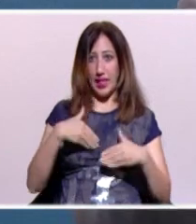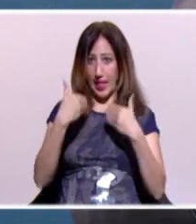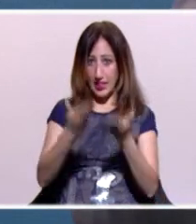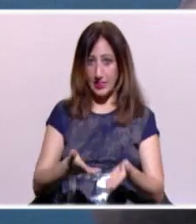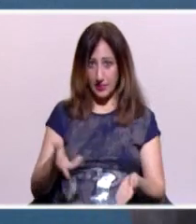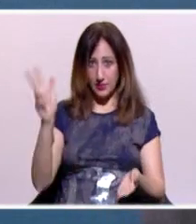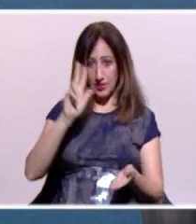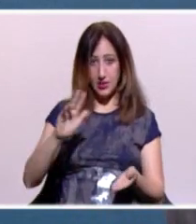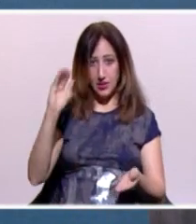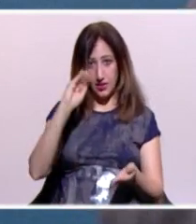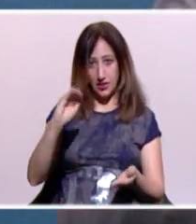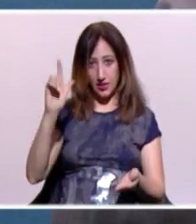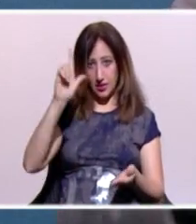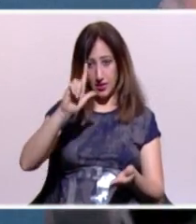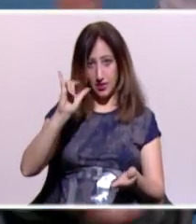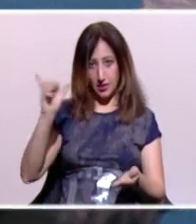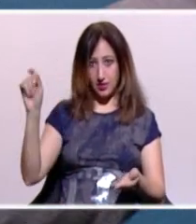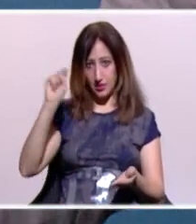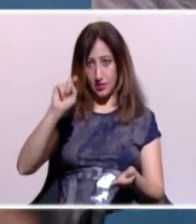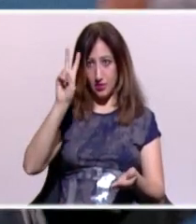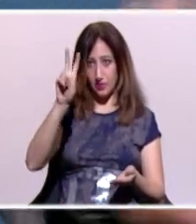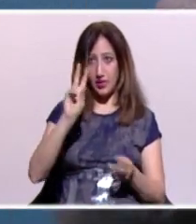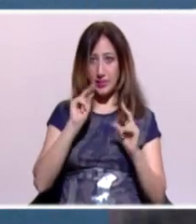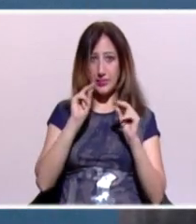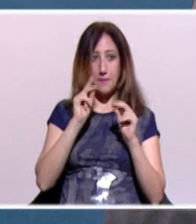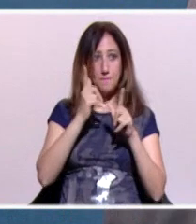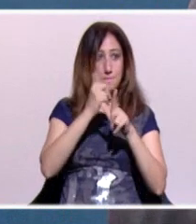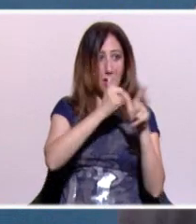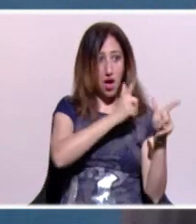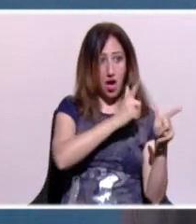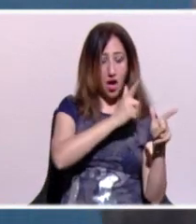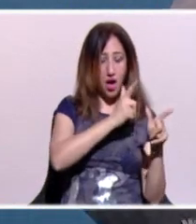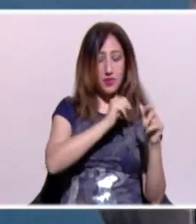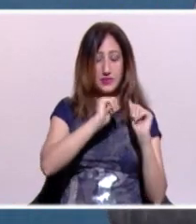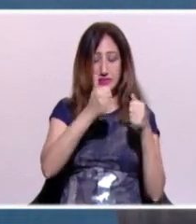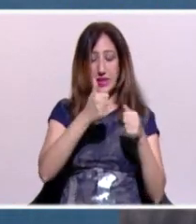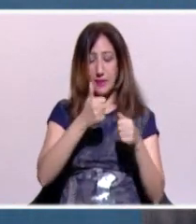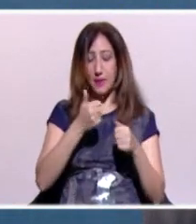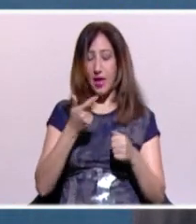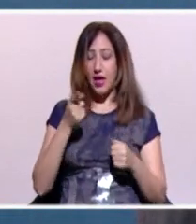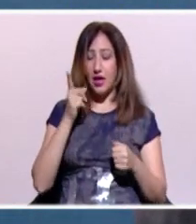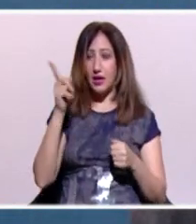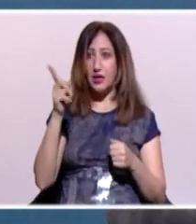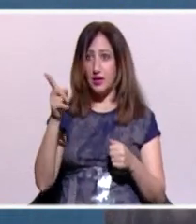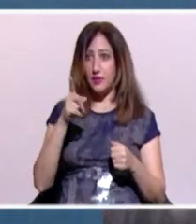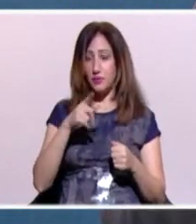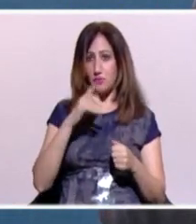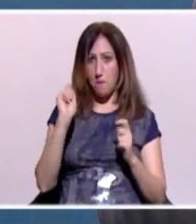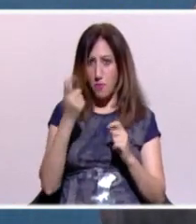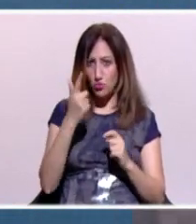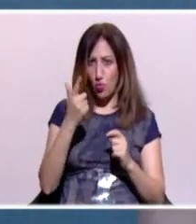كان اخراج، يعني اخراج زي عندنا كده في السينما. فاكتشفت مع عبد الرحيم ان الناس دي مش بتتصرف